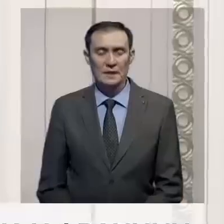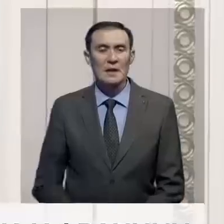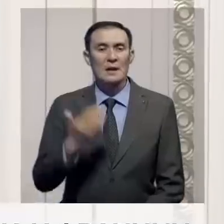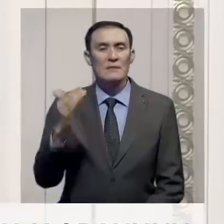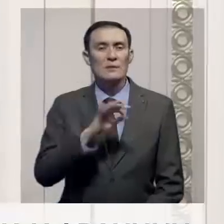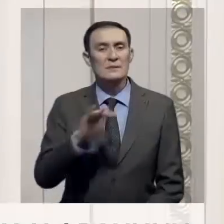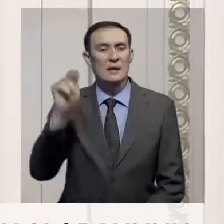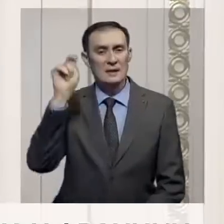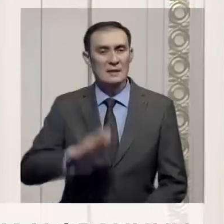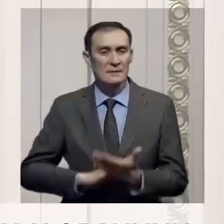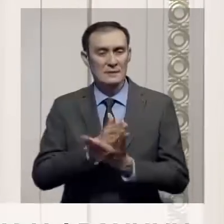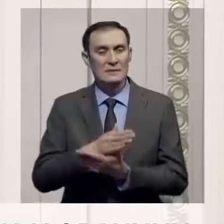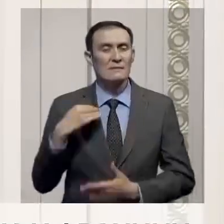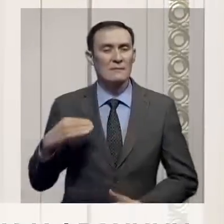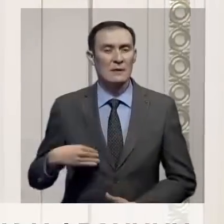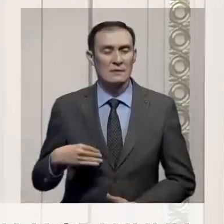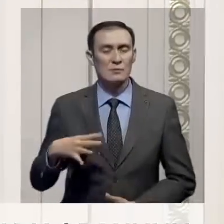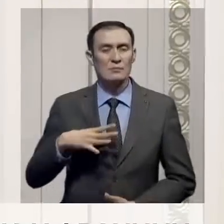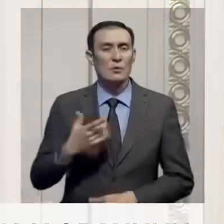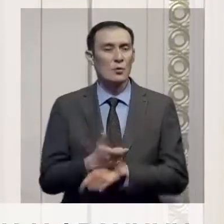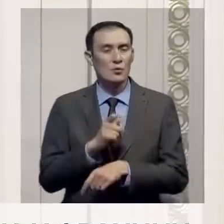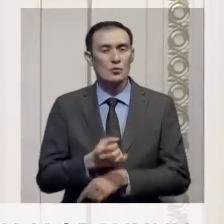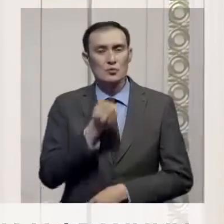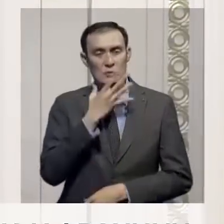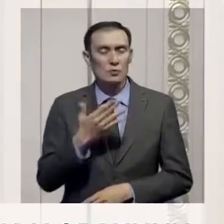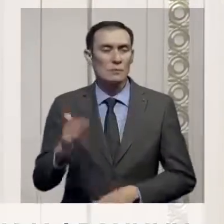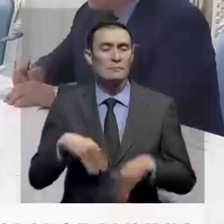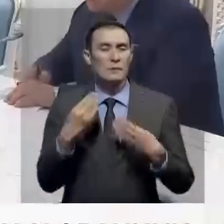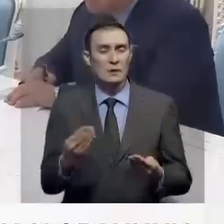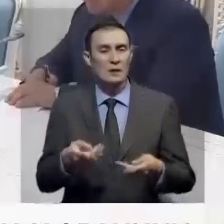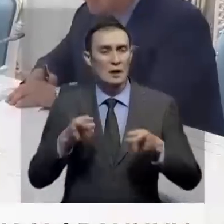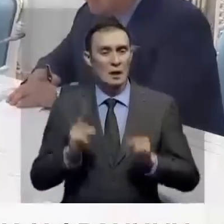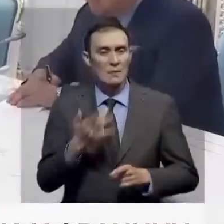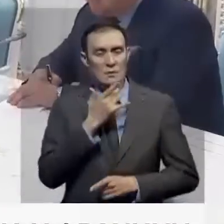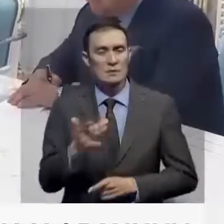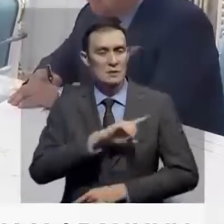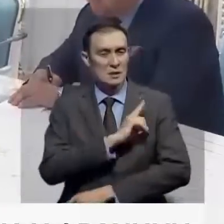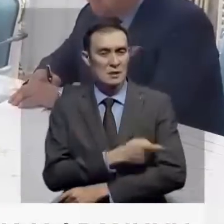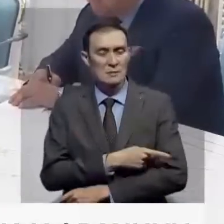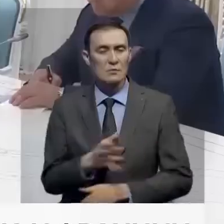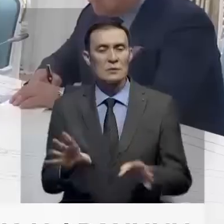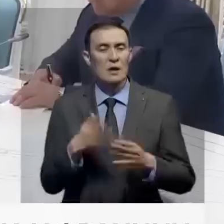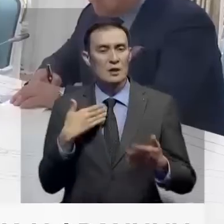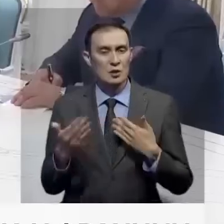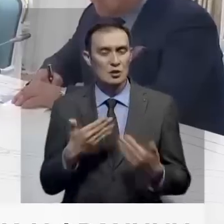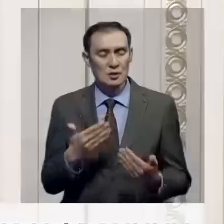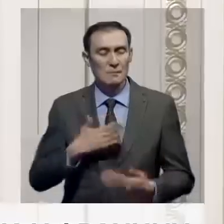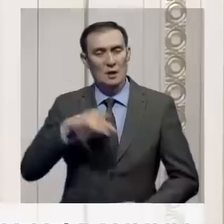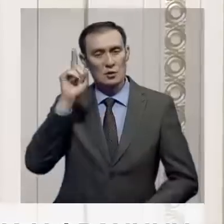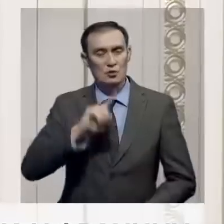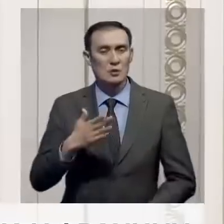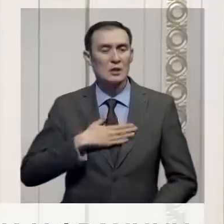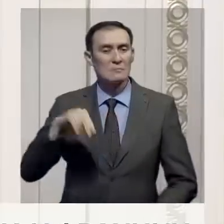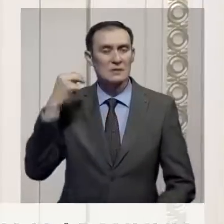Ваш официальный визит в Париж в ноябре прошлого года был весьма успешным. Он придал реальный политический импульс двусторонним отношениям. Знаю, что